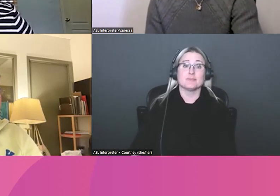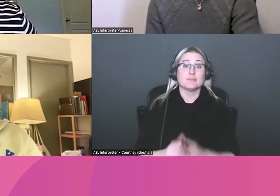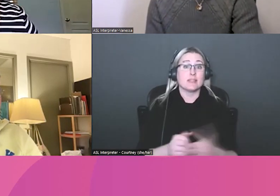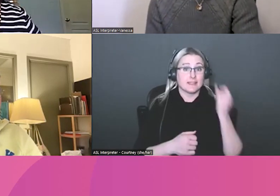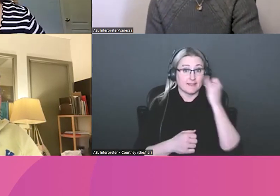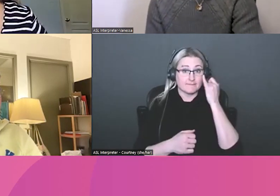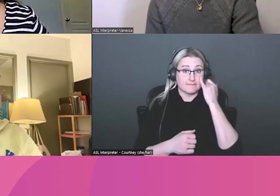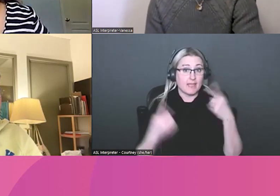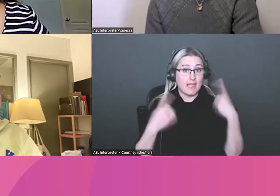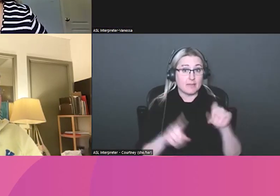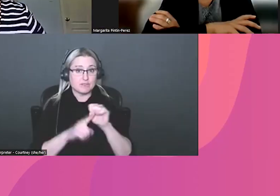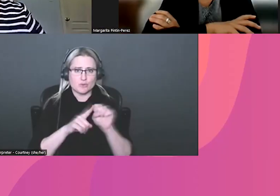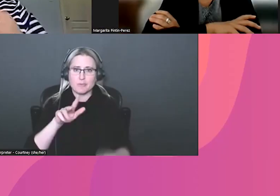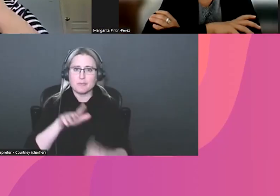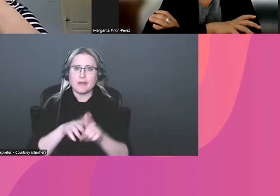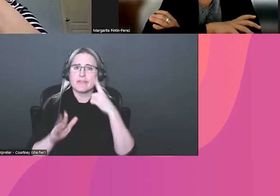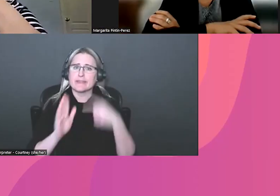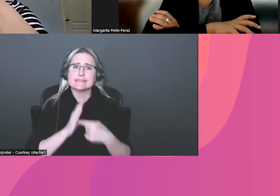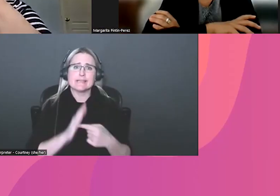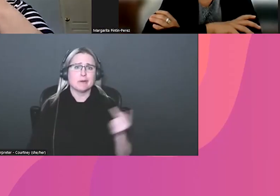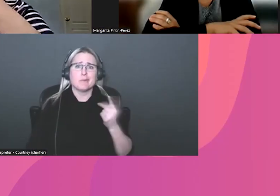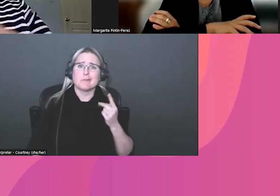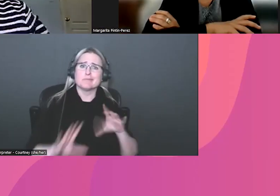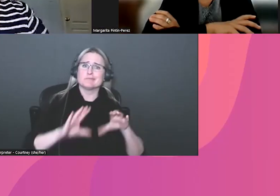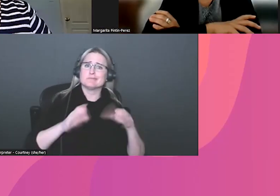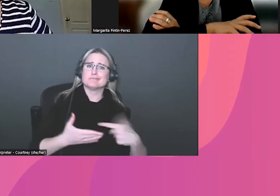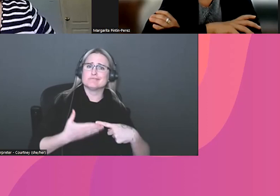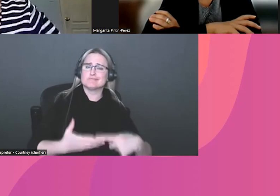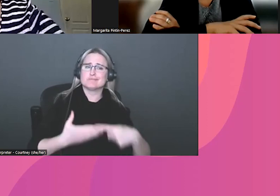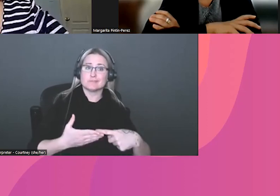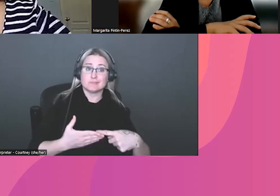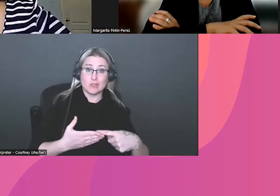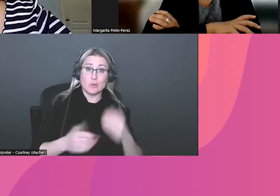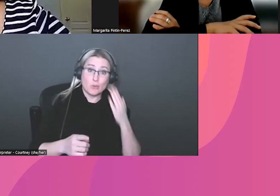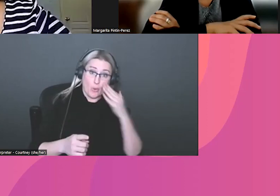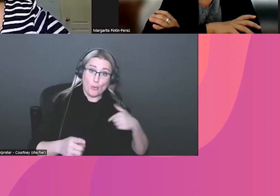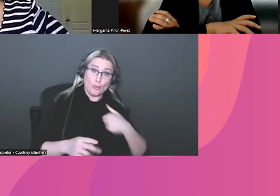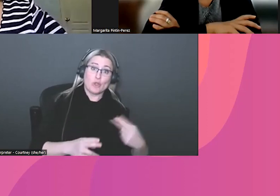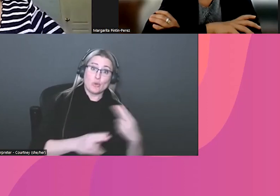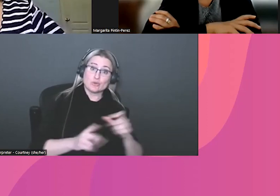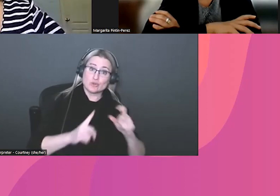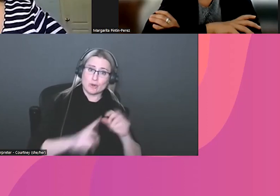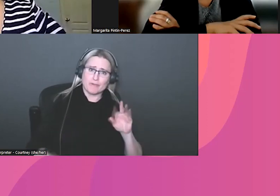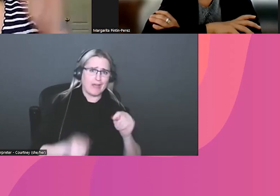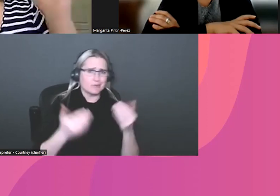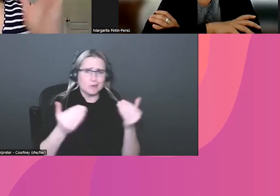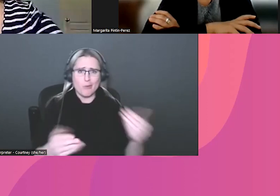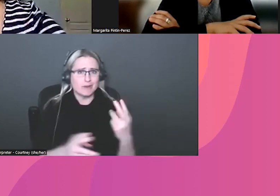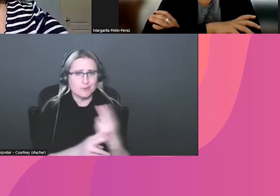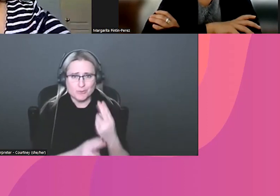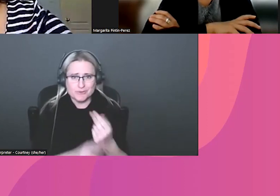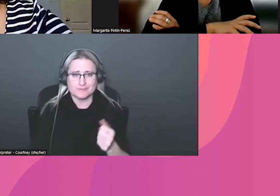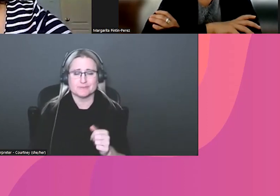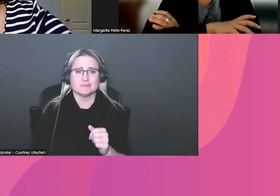et je crois que si on est dans une situation où l'on sait que, bon, on utilise le mot gros, vous